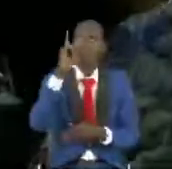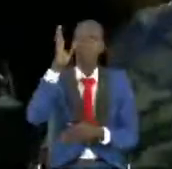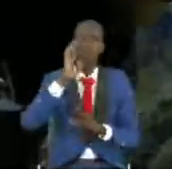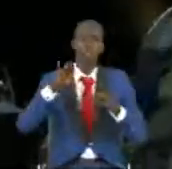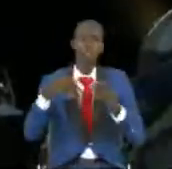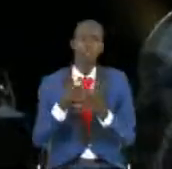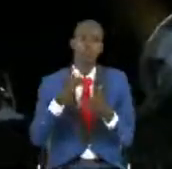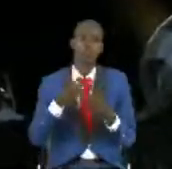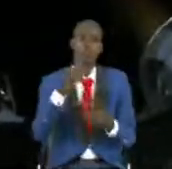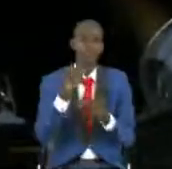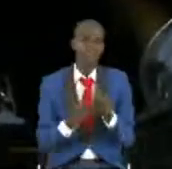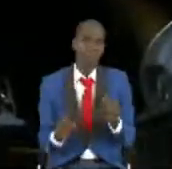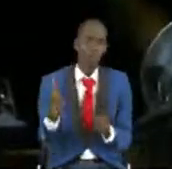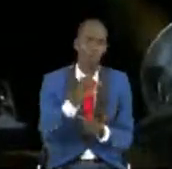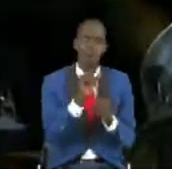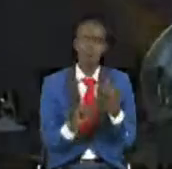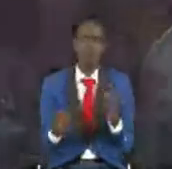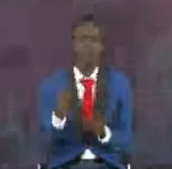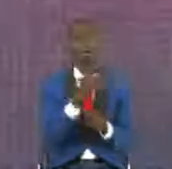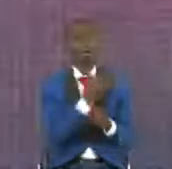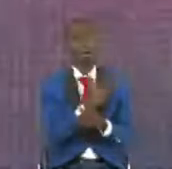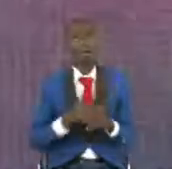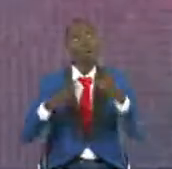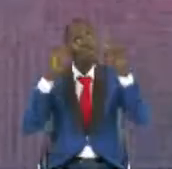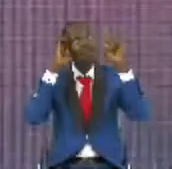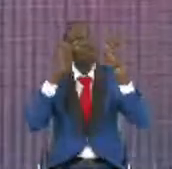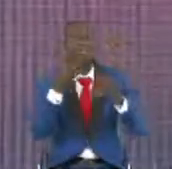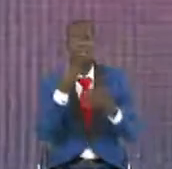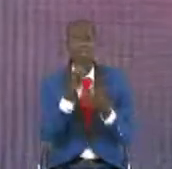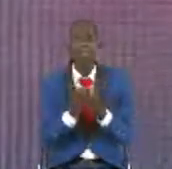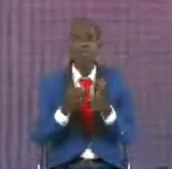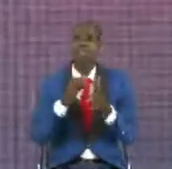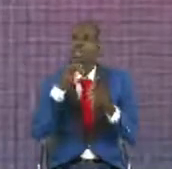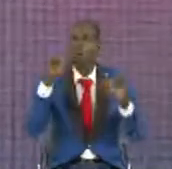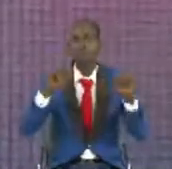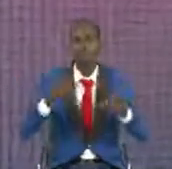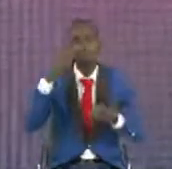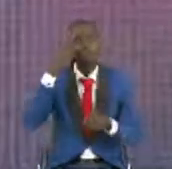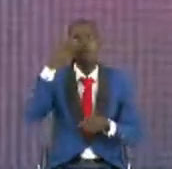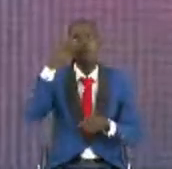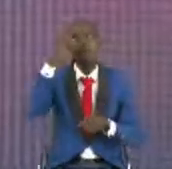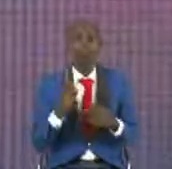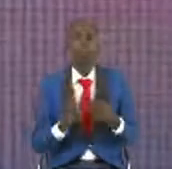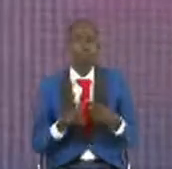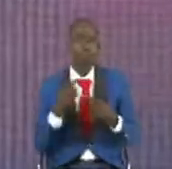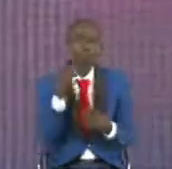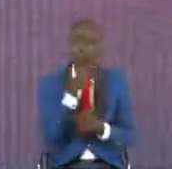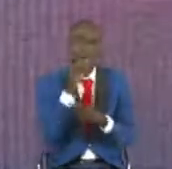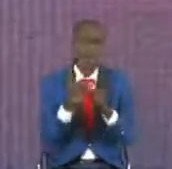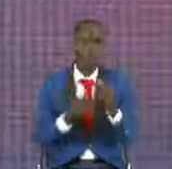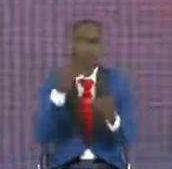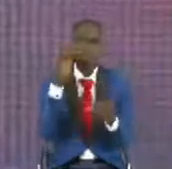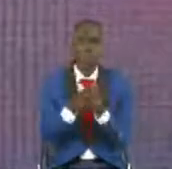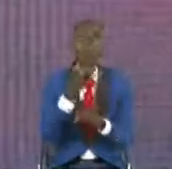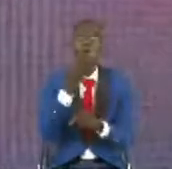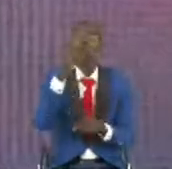donnera pour tout le monde, tout le monde. Et on dit, il est impossible que Dieu mente. Toute promesse